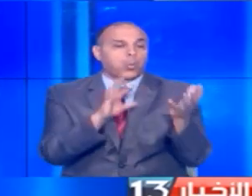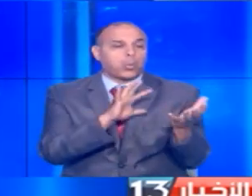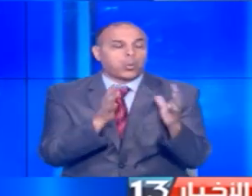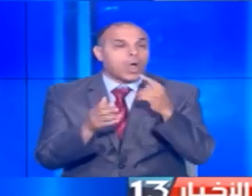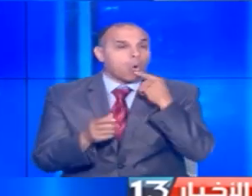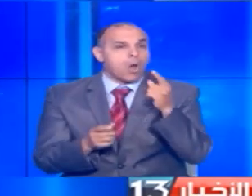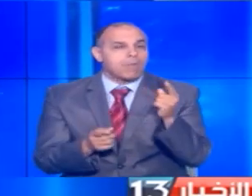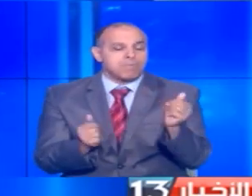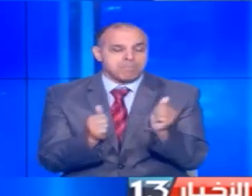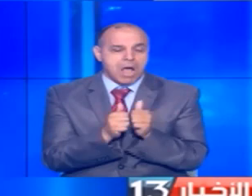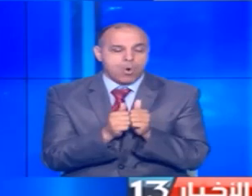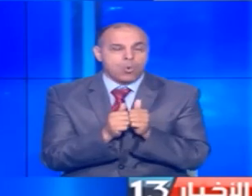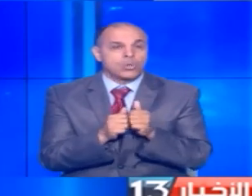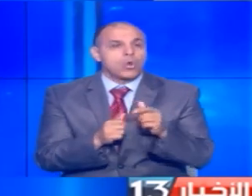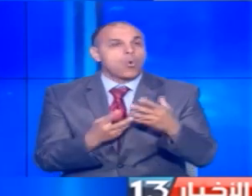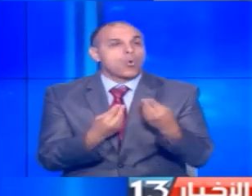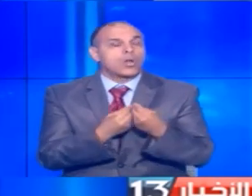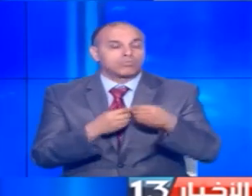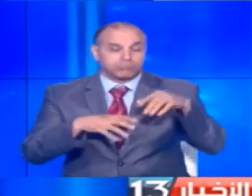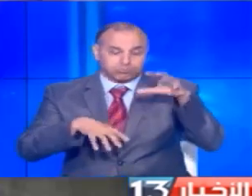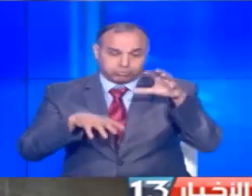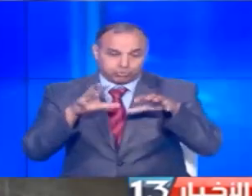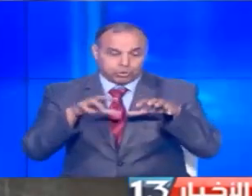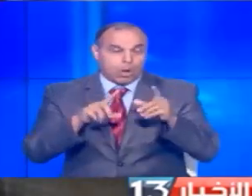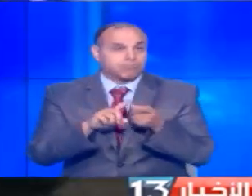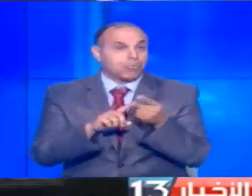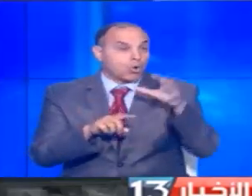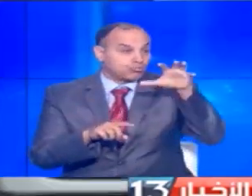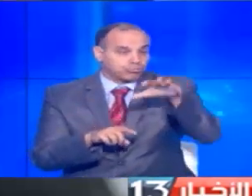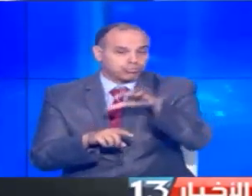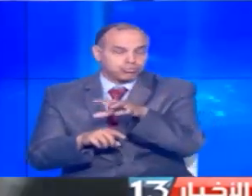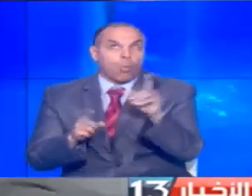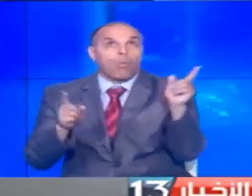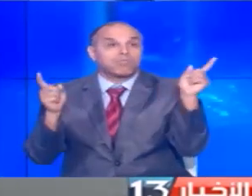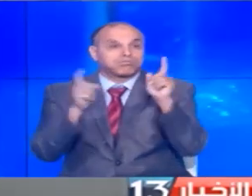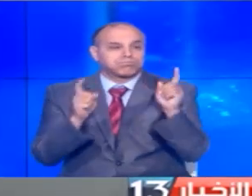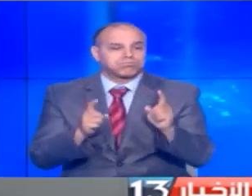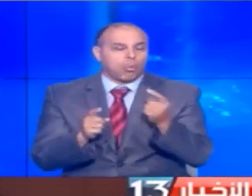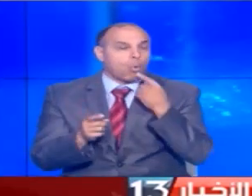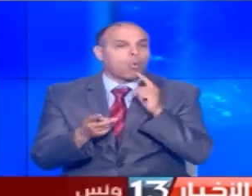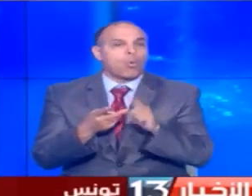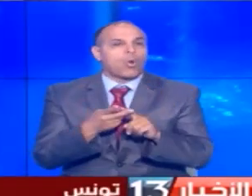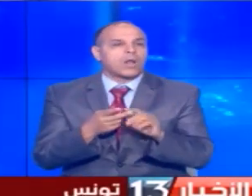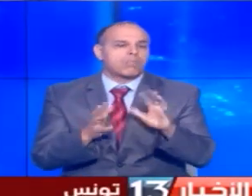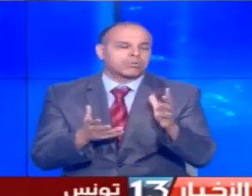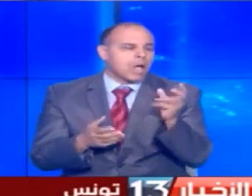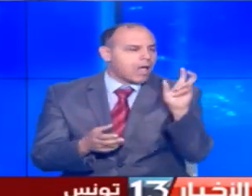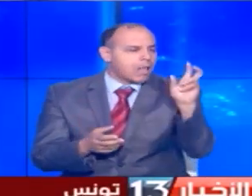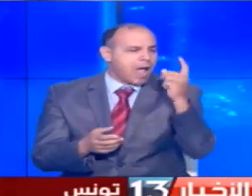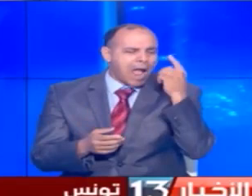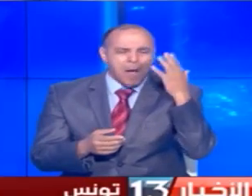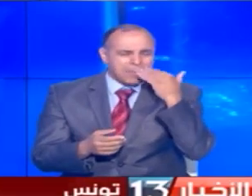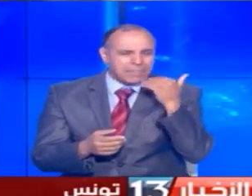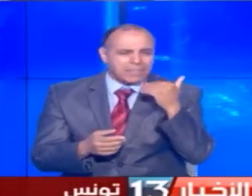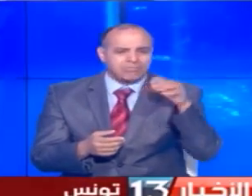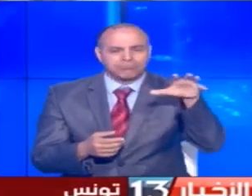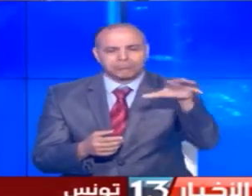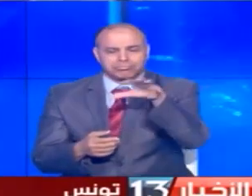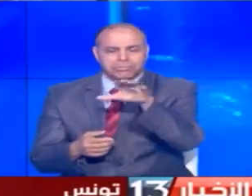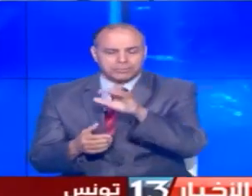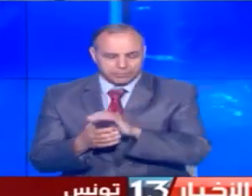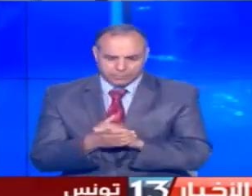الجوية ترافقت مع هطول كميات محلية هامة من الأمطار الرعدية وإمكانية نزول البرد في بعض